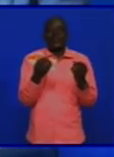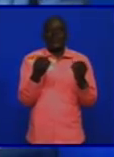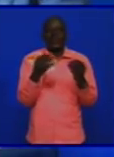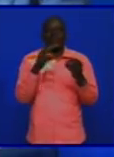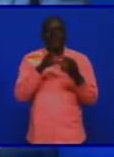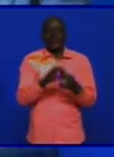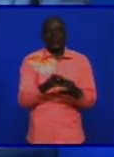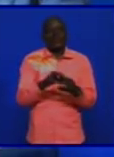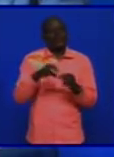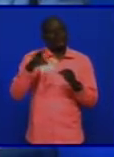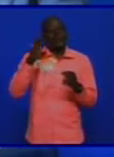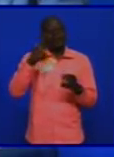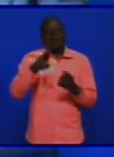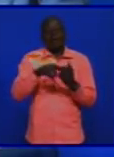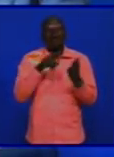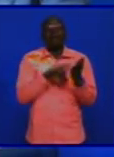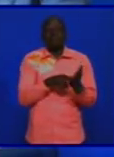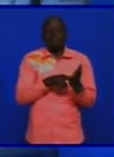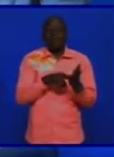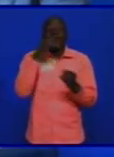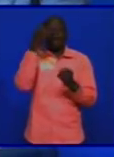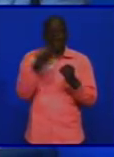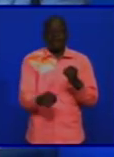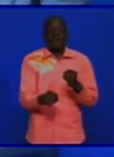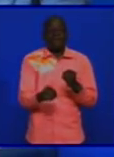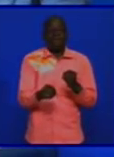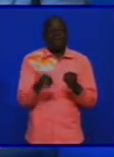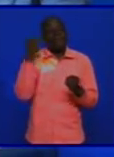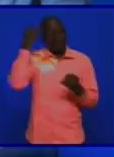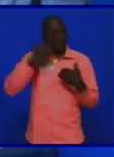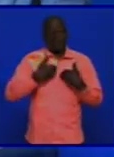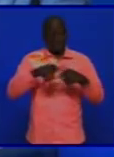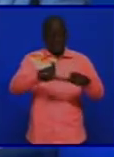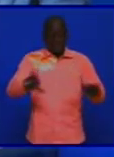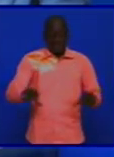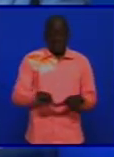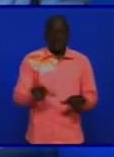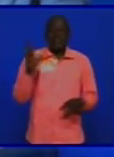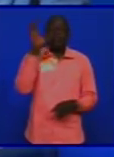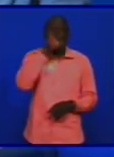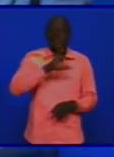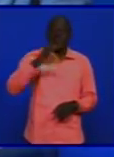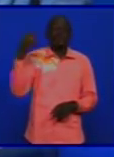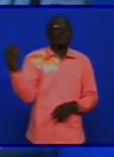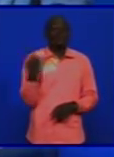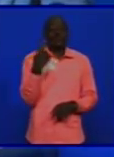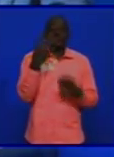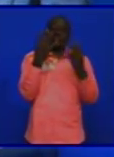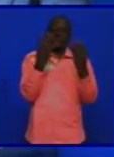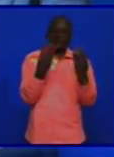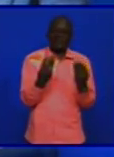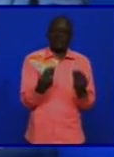de rationalité. Et enfin, il y a lieu de rechercher toujours des solutions, j'allais